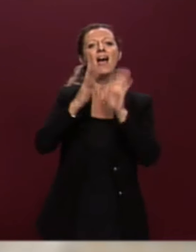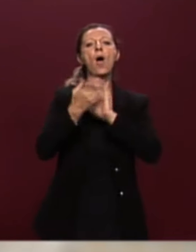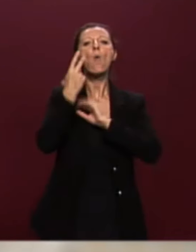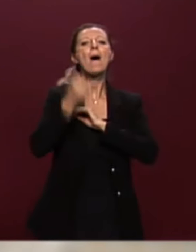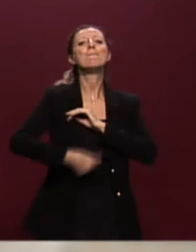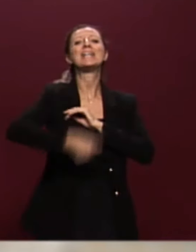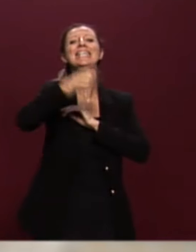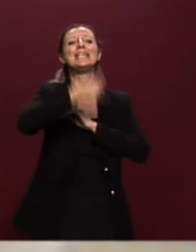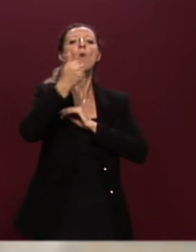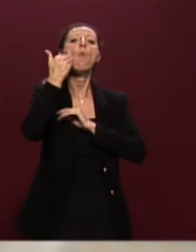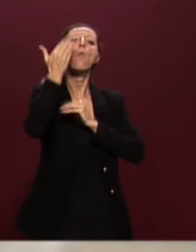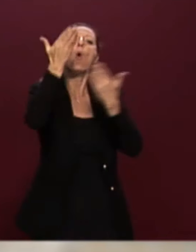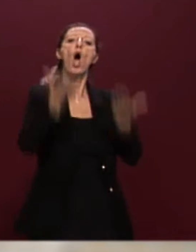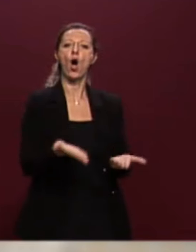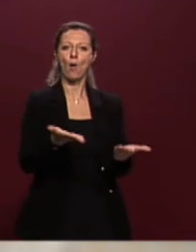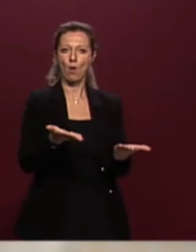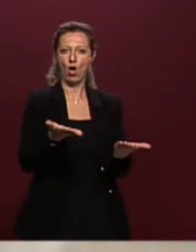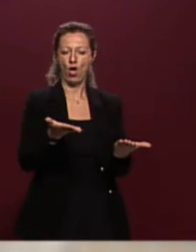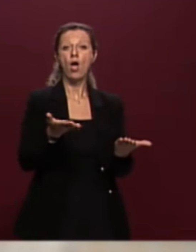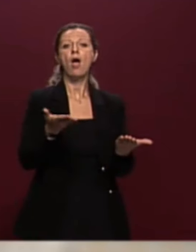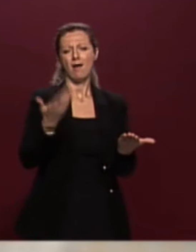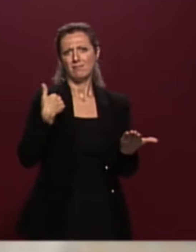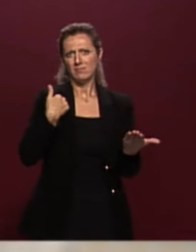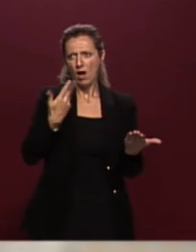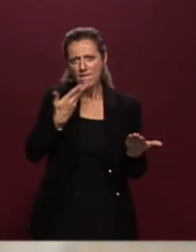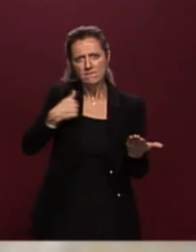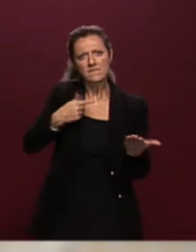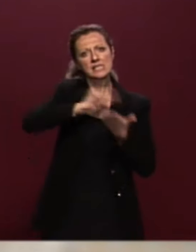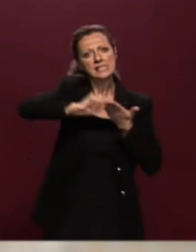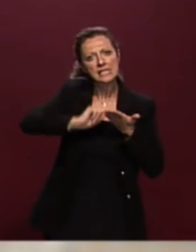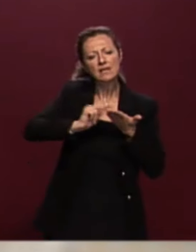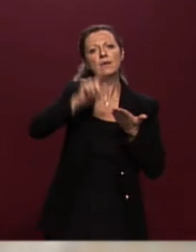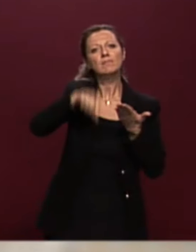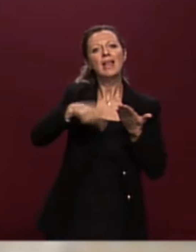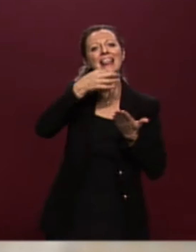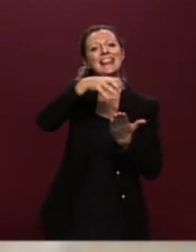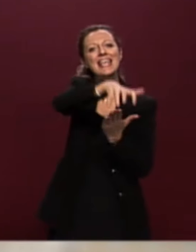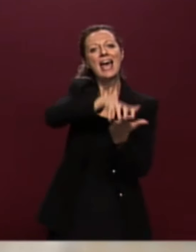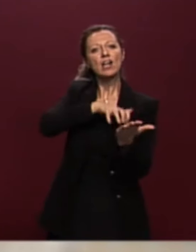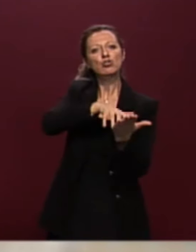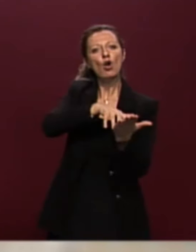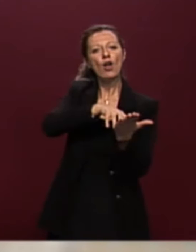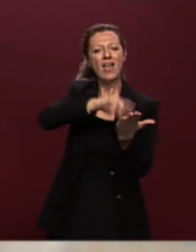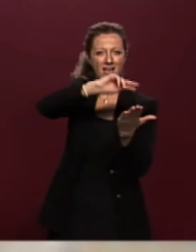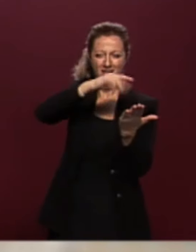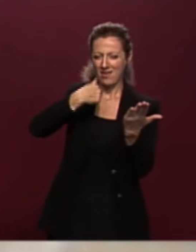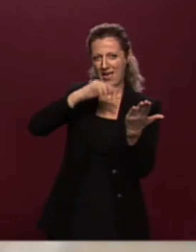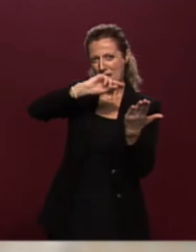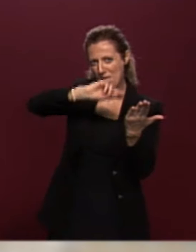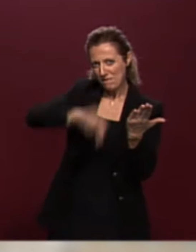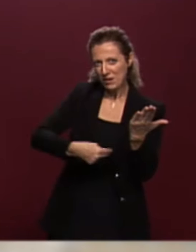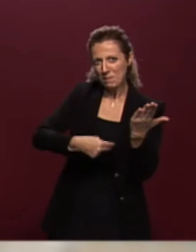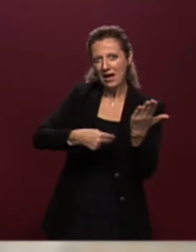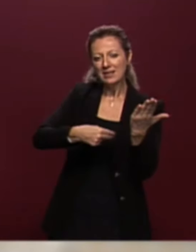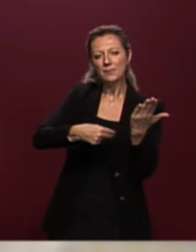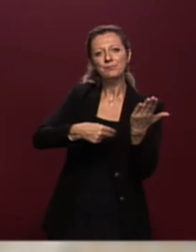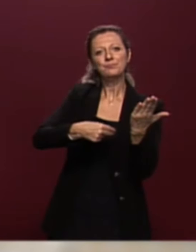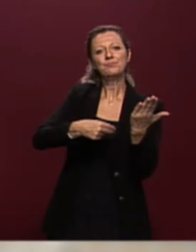umanocentrica, così come abbiamo voluto scrivere nell'ambito anche della dichiarazione fiscale firmata a valle